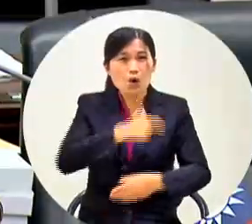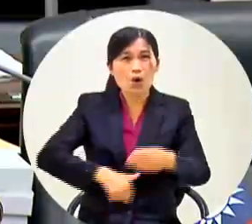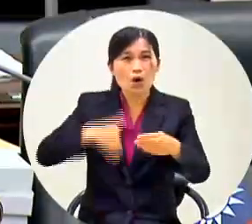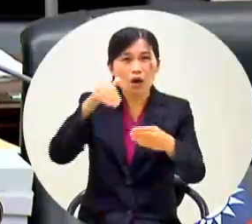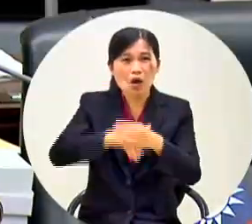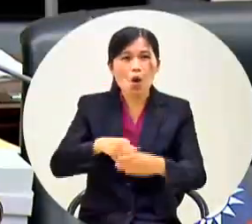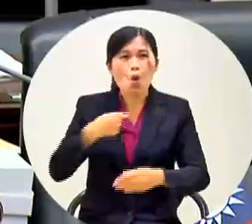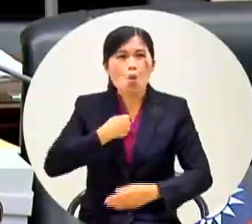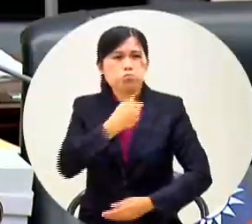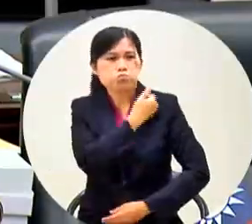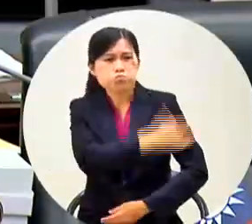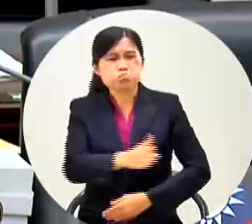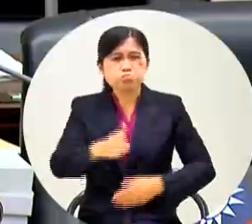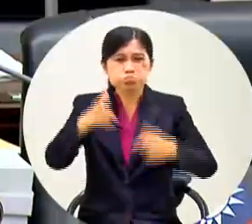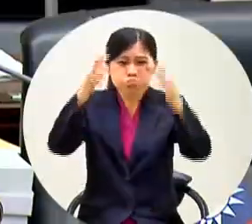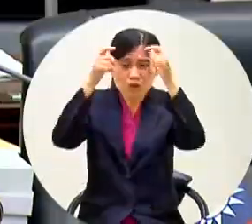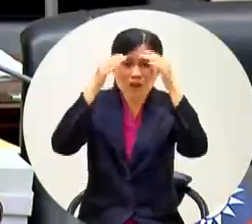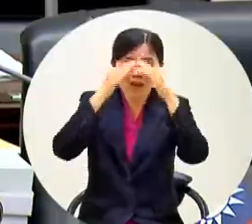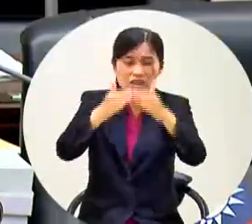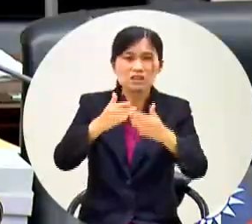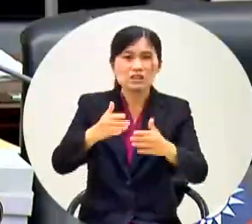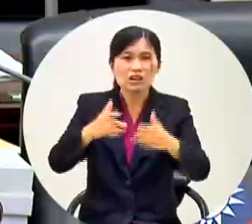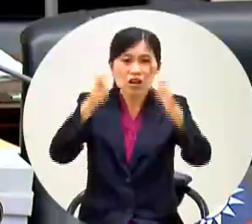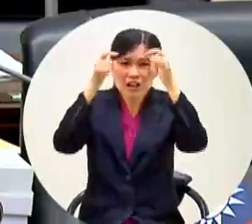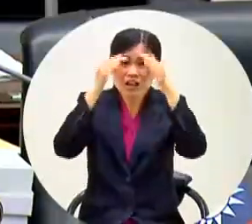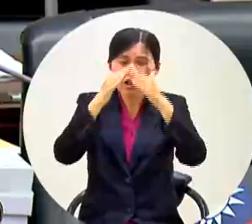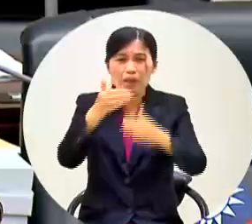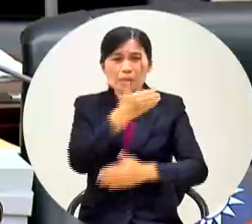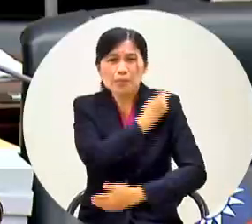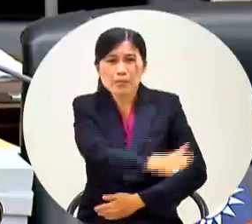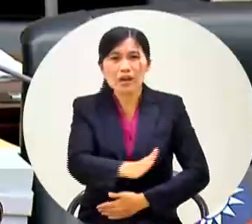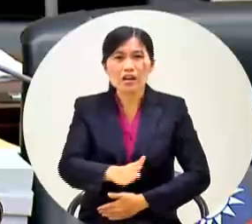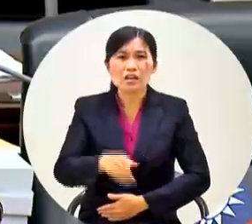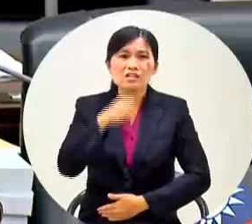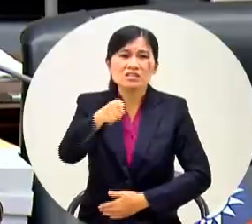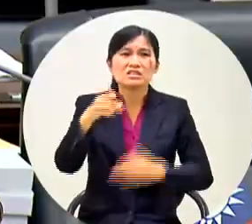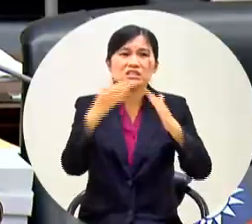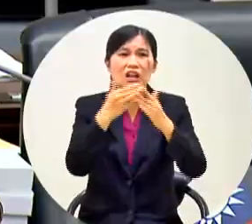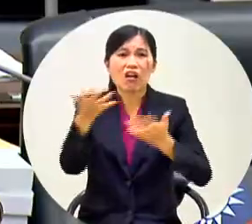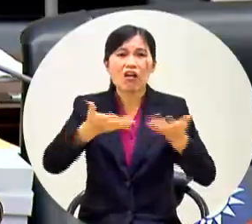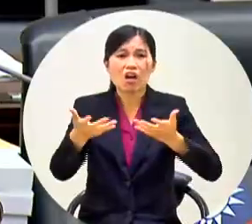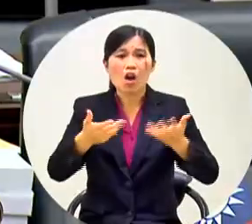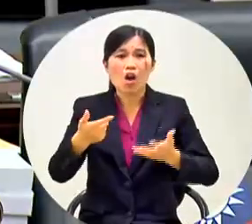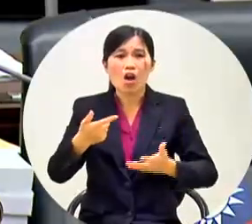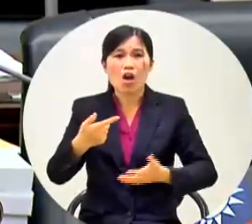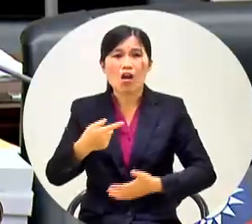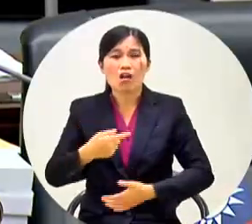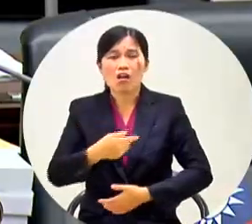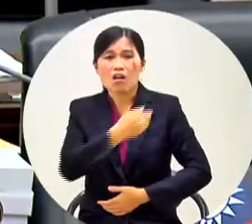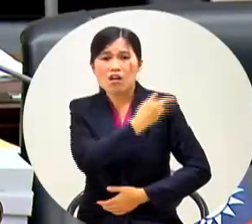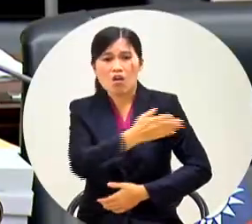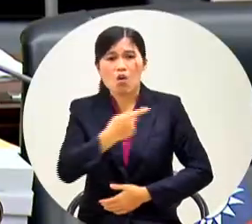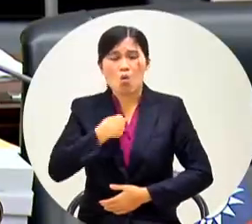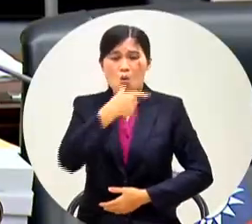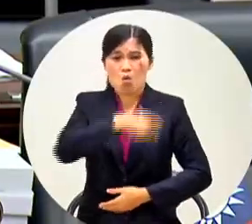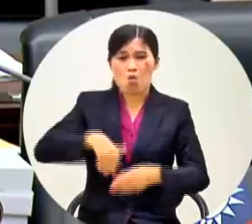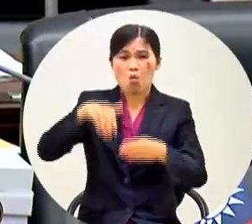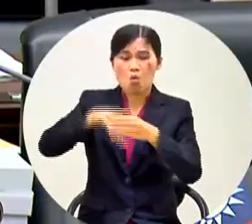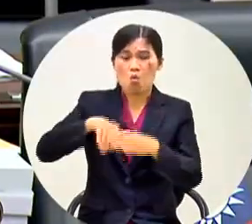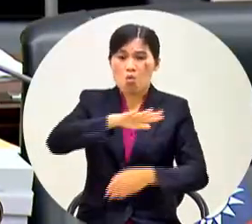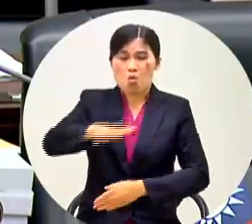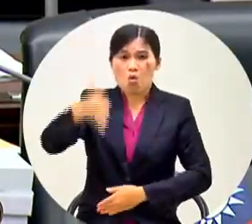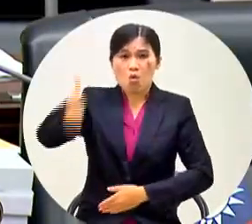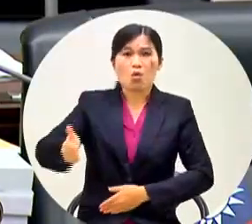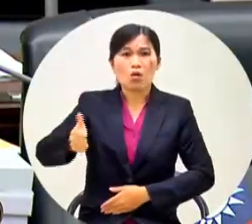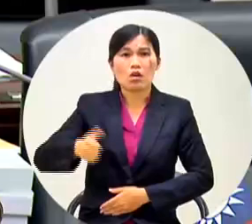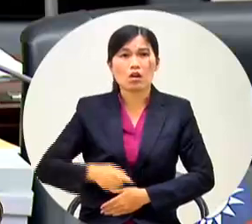市要安怎？我到恁家的代志，我干咧要选总统做总统尔。咱袂难度，国民党团袂当讲